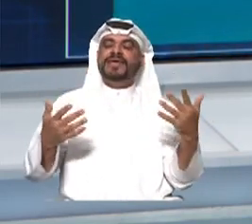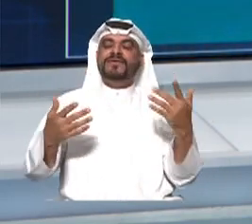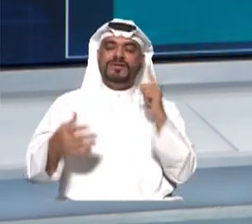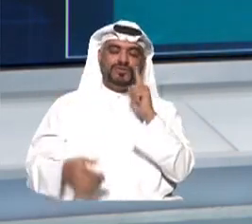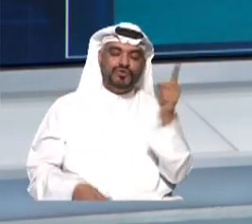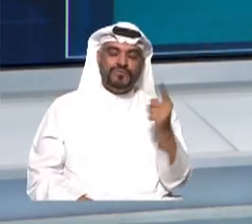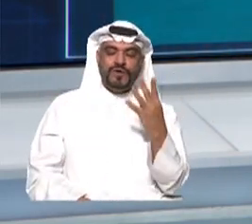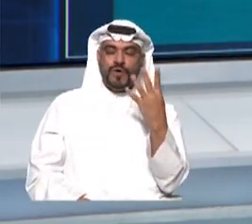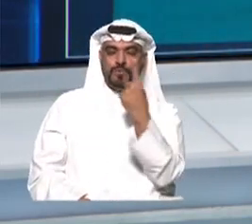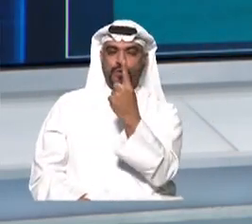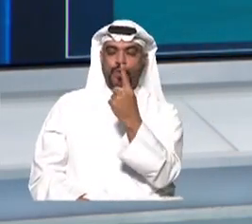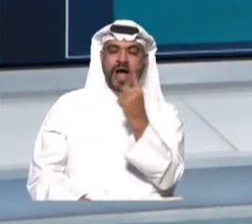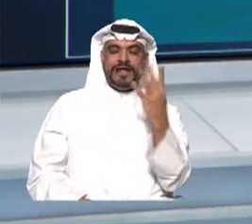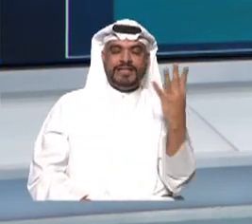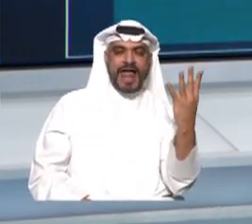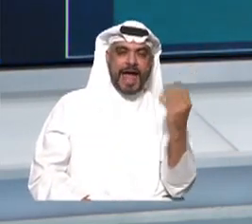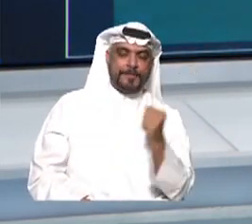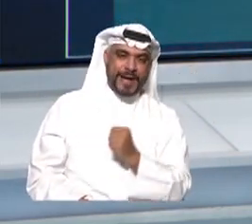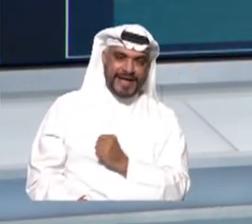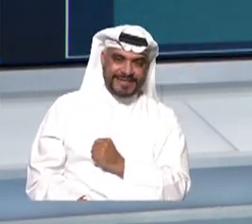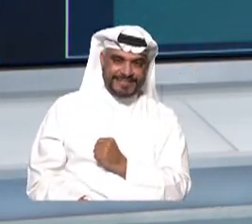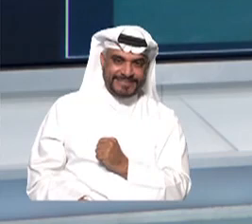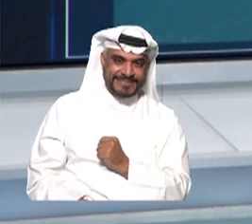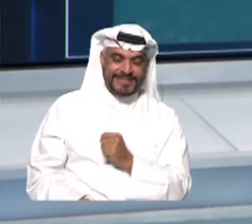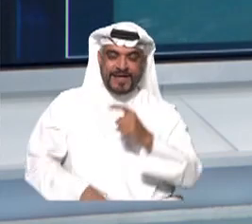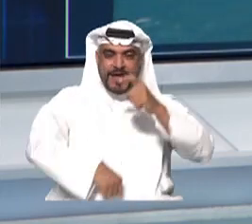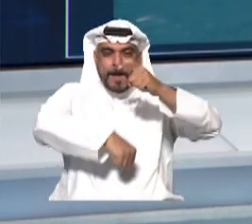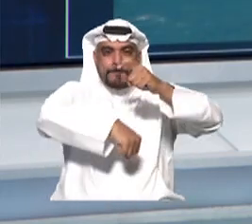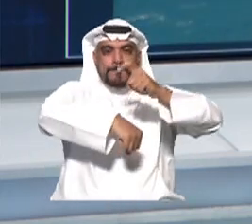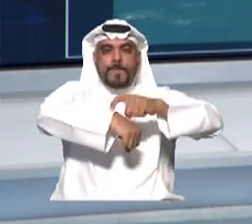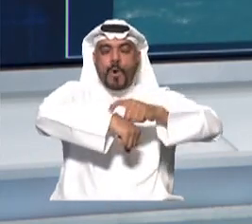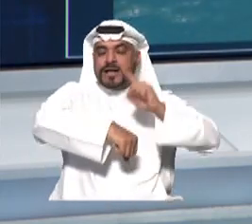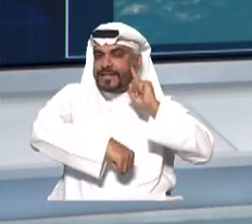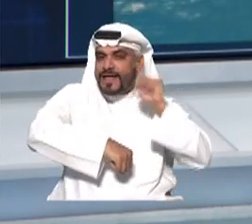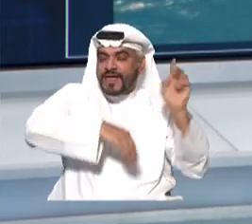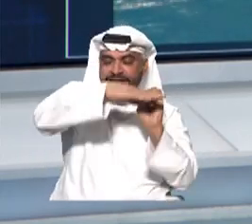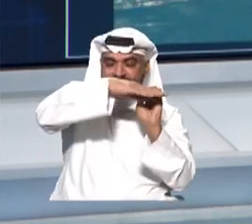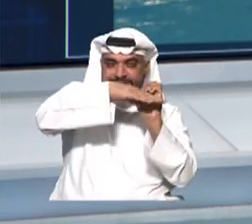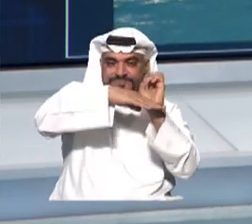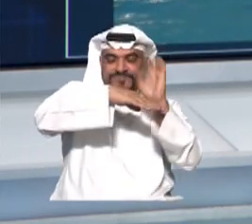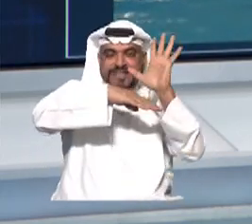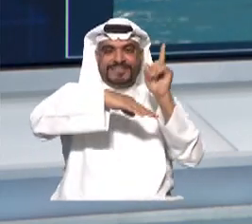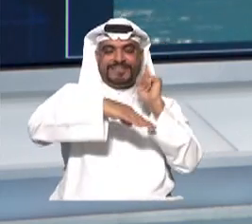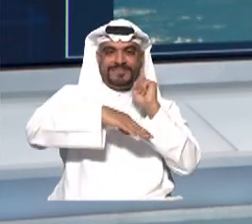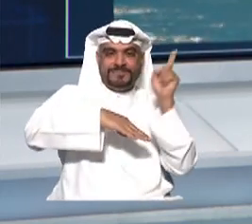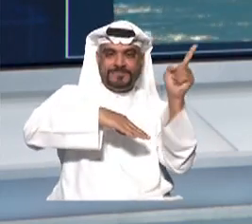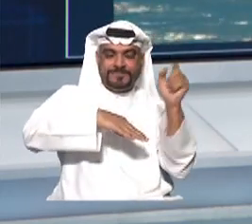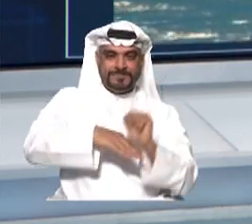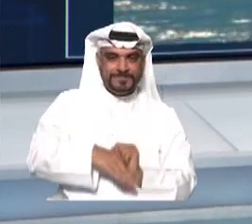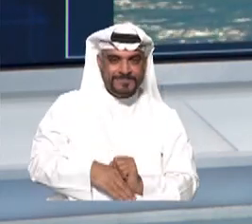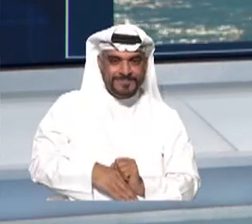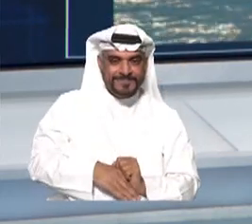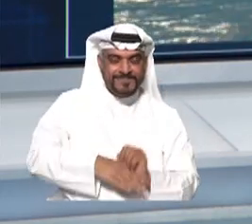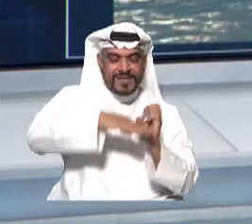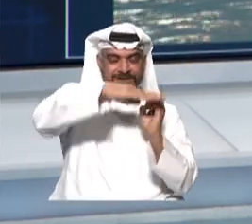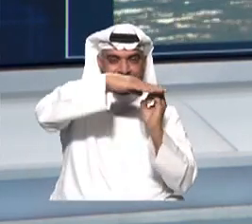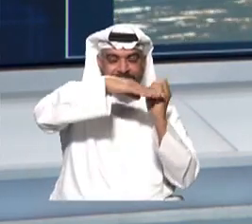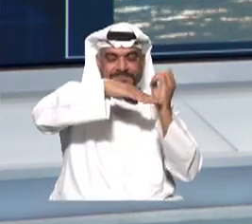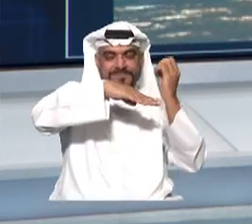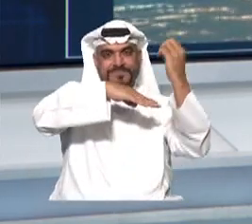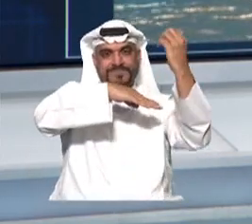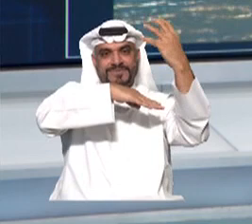من 1 إلى 4 أقدام. مواقيت بإذن الله على حسب التوقيت المحلي مدينة الكويت، موعد أذان فجر في الساعة